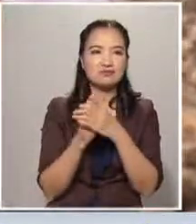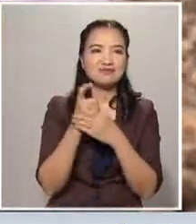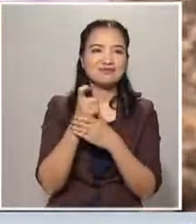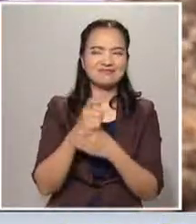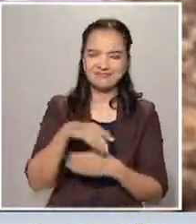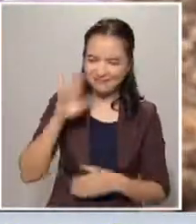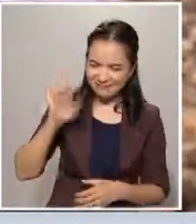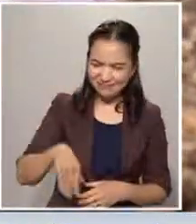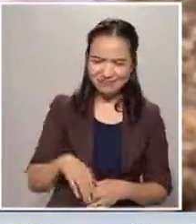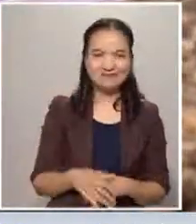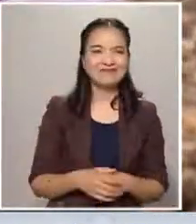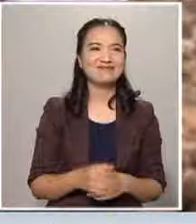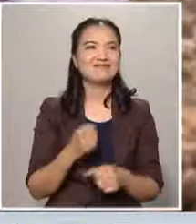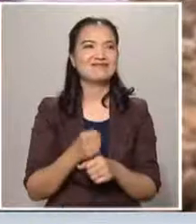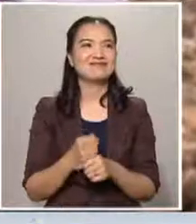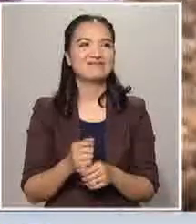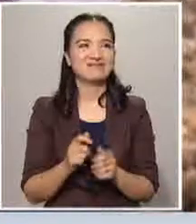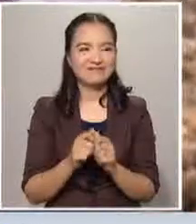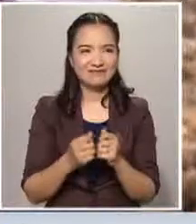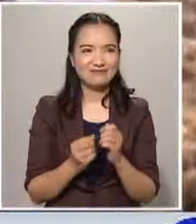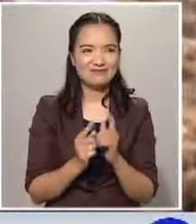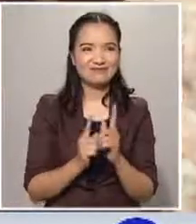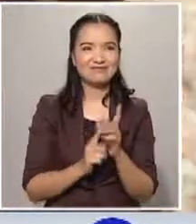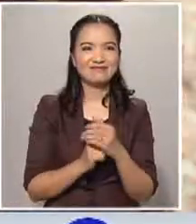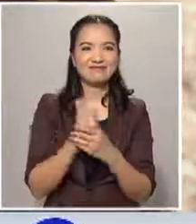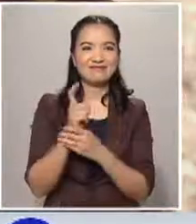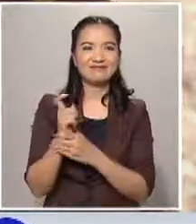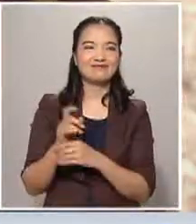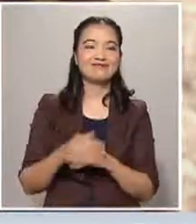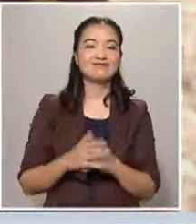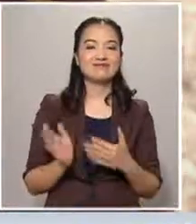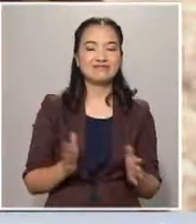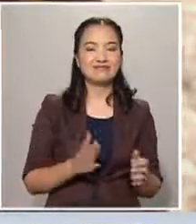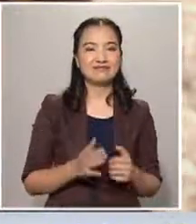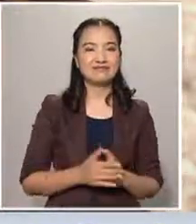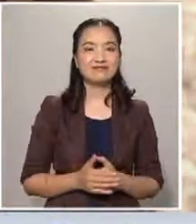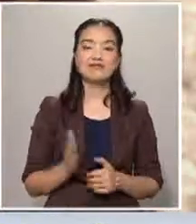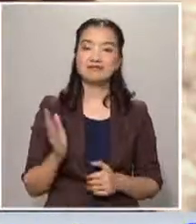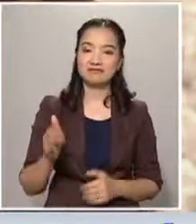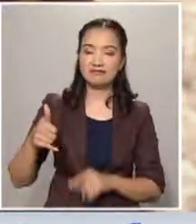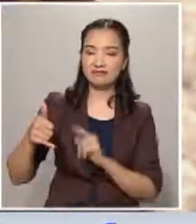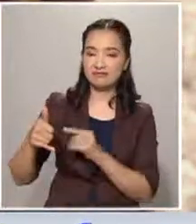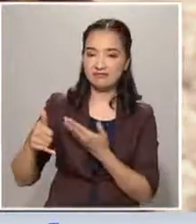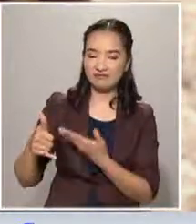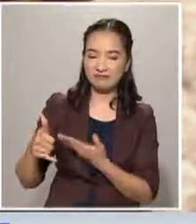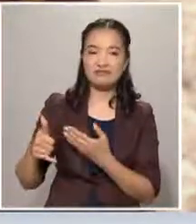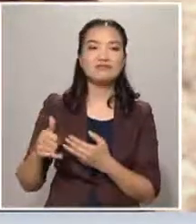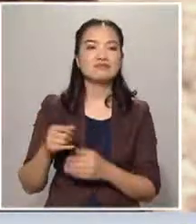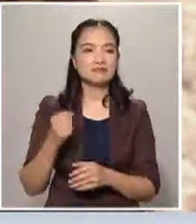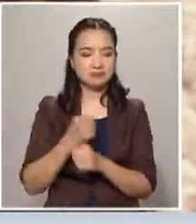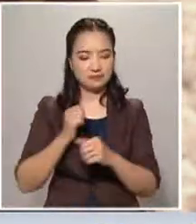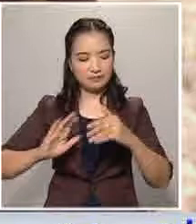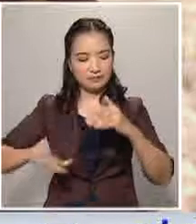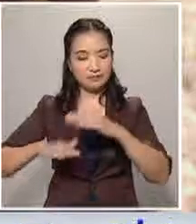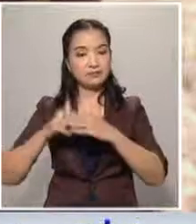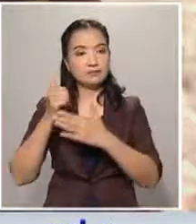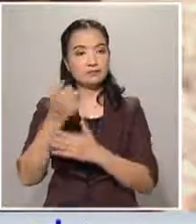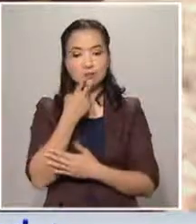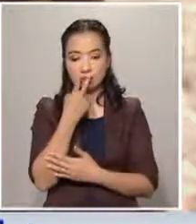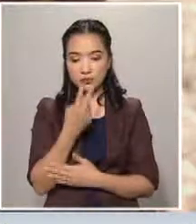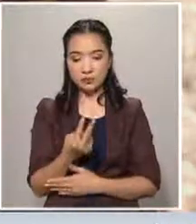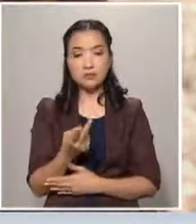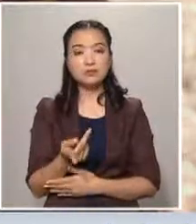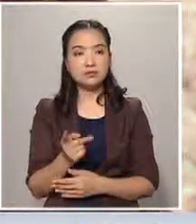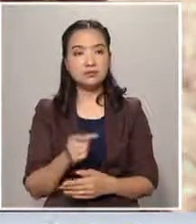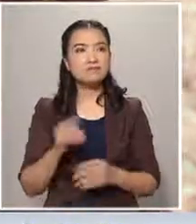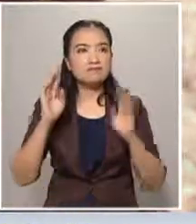าะเป็นถั่วงอกได้ ไปทำเป็นถั่ว งอกไม่ถูกต้อง นึกถ้าเป็นอีกคนหนึ่งนะครับที่ผสมสำเร็จแทนเรามาดูแล้วจริงๆแล้วไม่ใช่